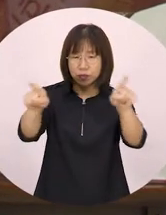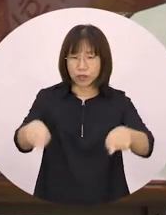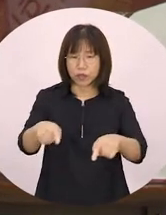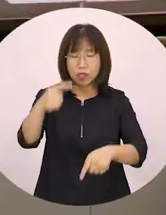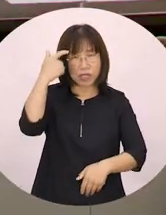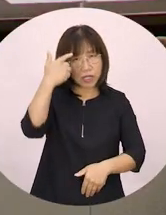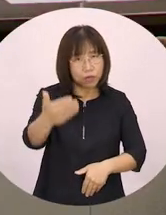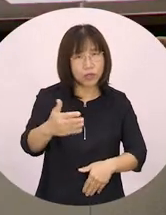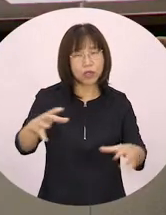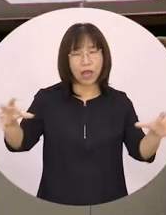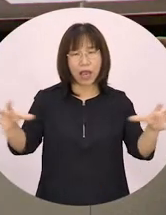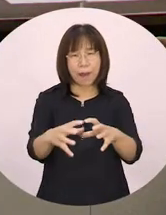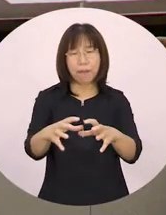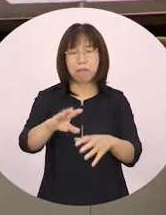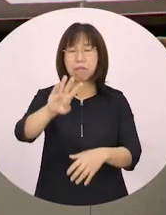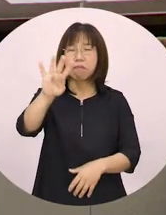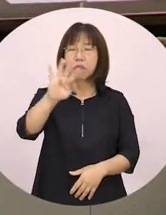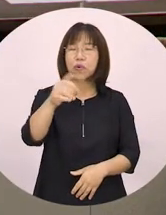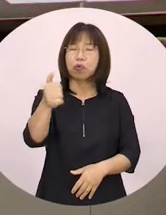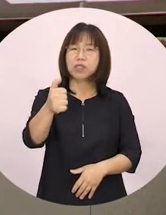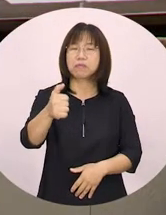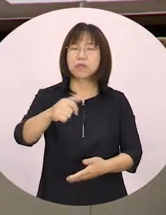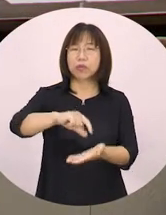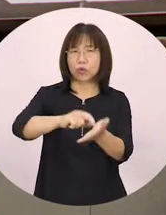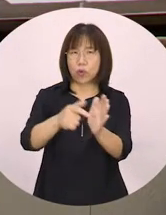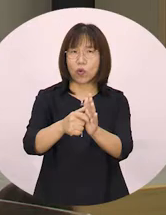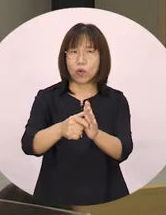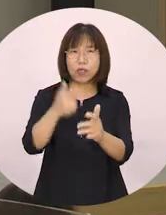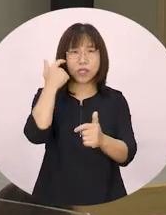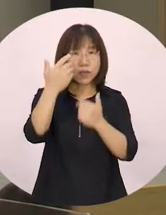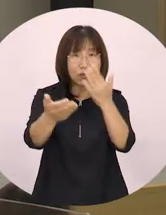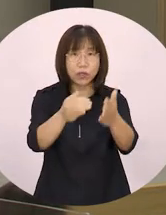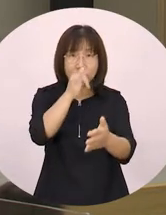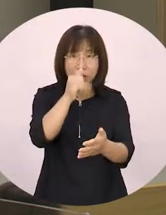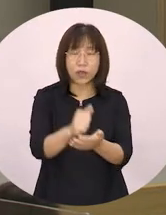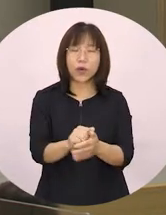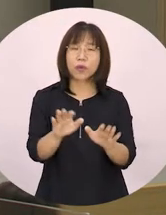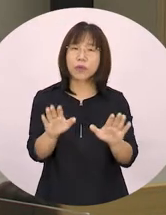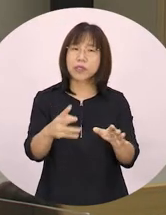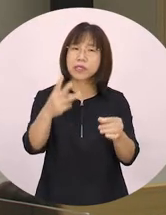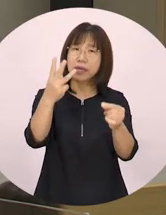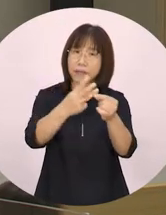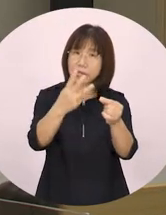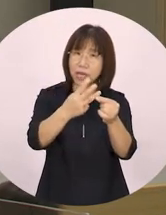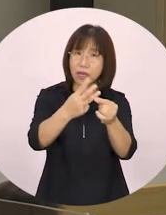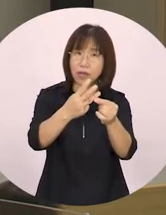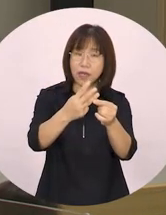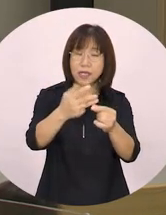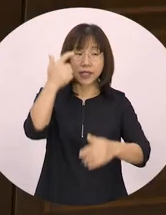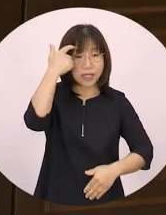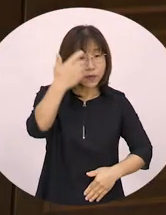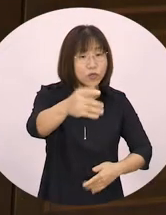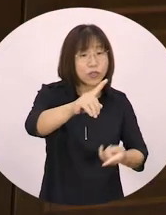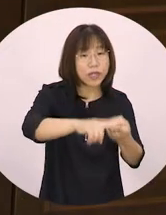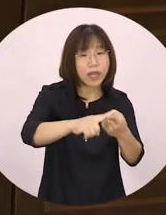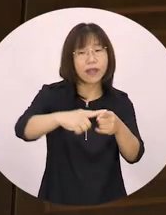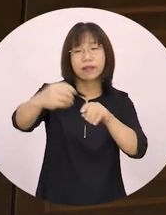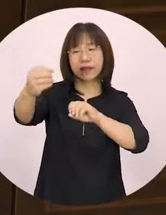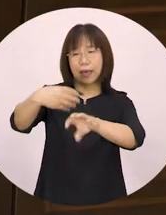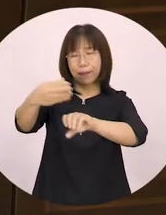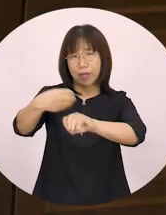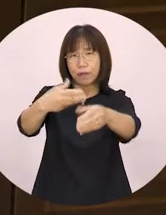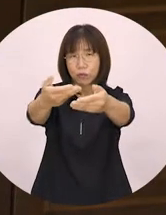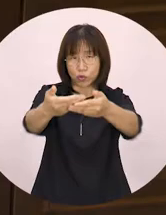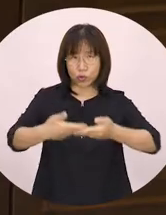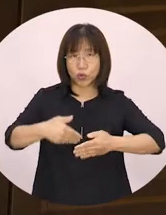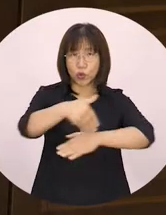58건의 구정질문을 펼쳤습니다. 이어 12일 제3차 본회의에서는 구정질문에 대한 집행부의